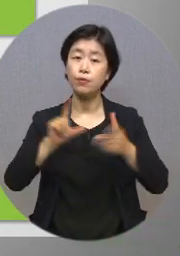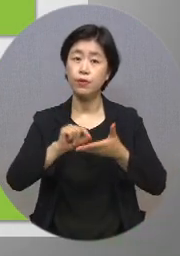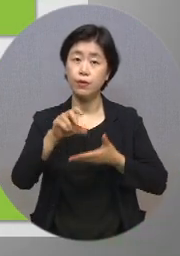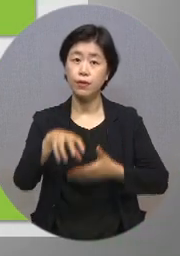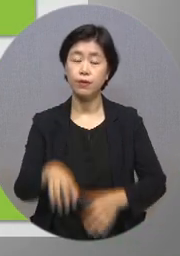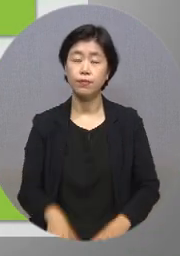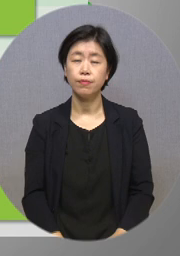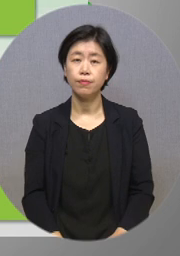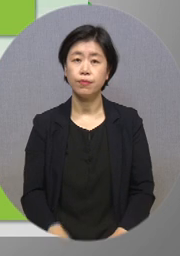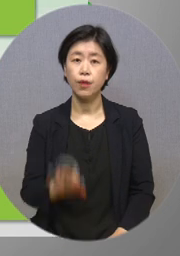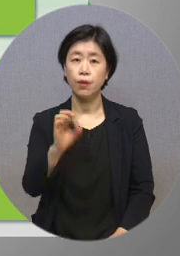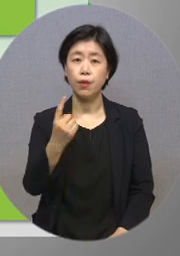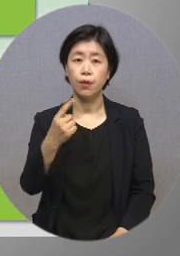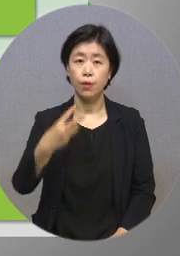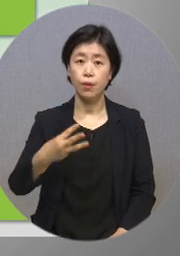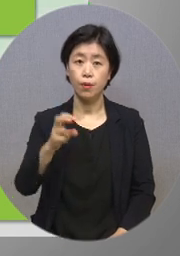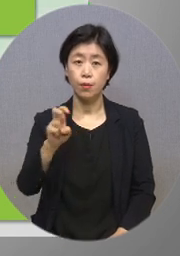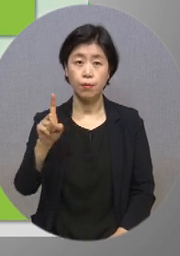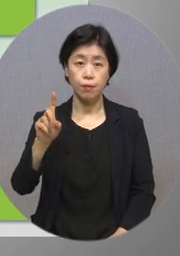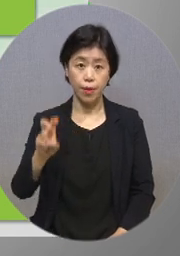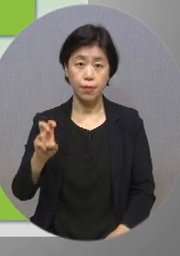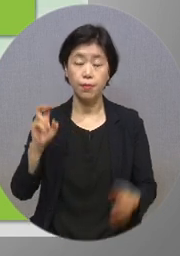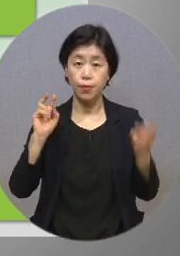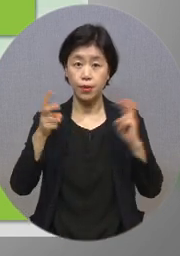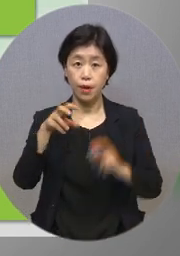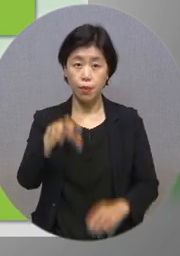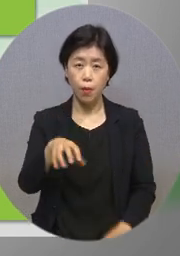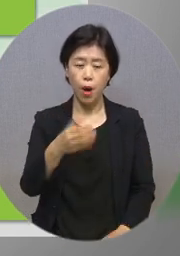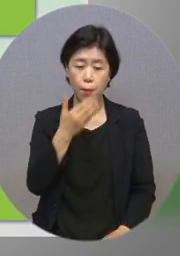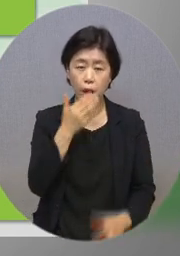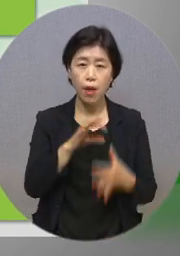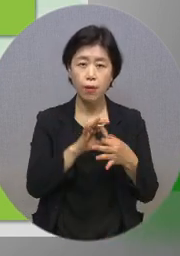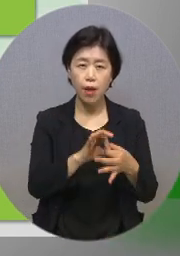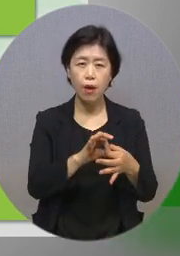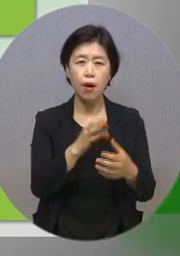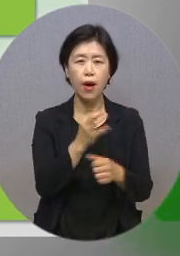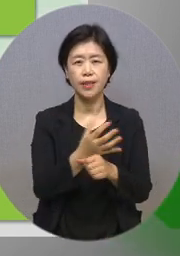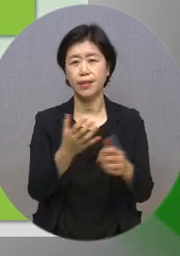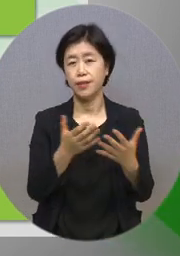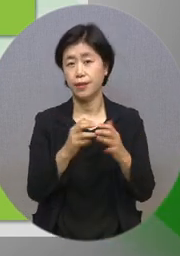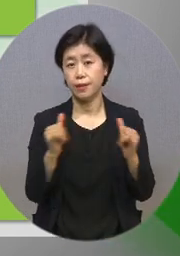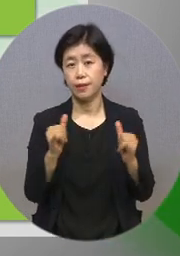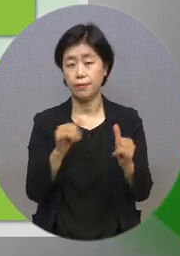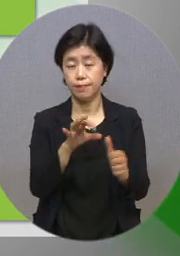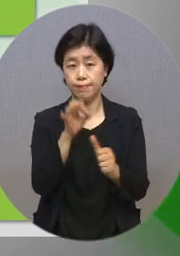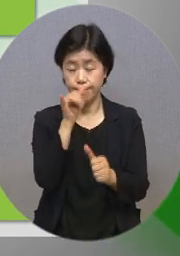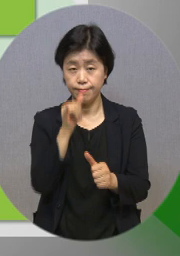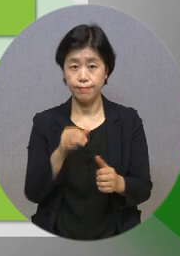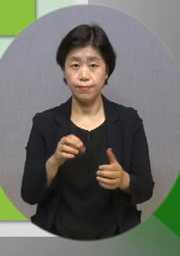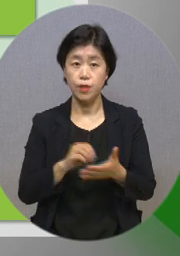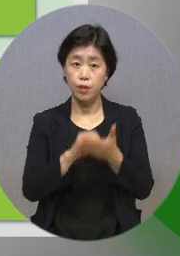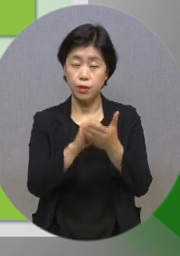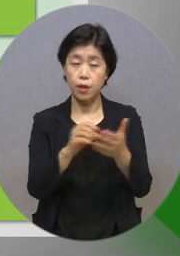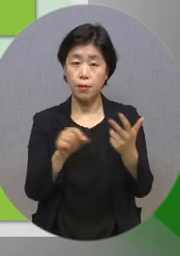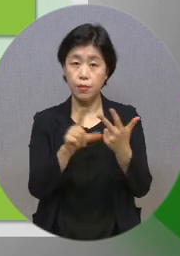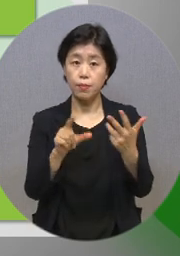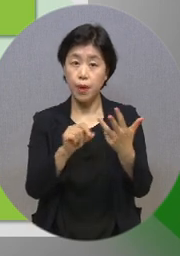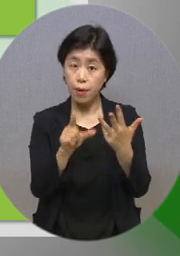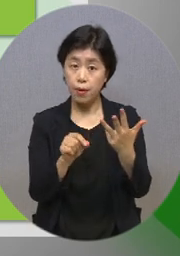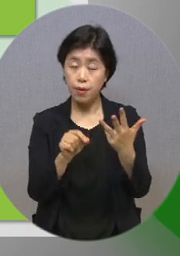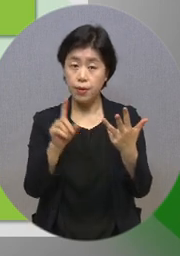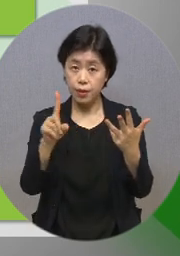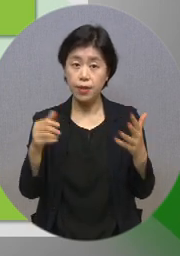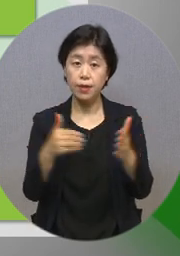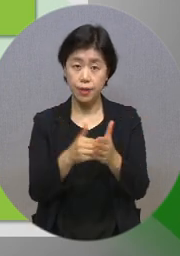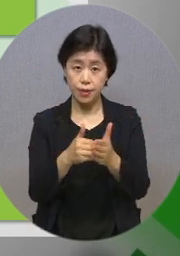주식회사 올맘에서 식품 분야 단순 종사원을 모집합니다. 접수 마감일은 8월 1일까지며 근무지는